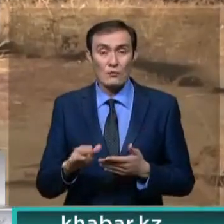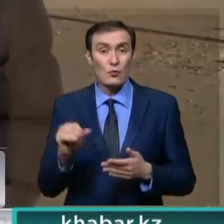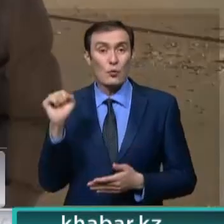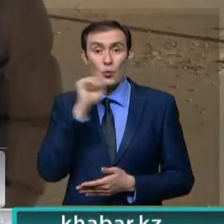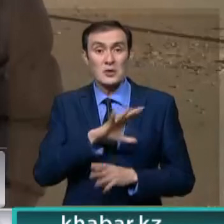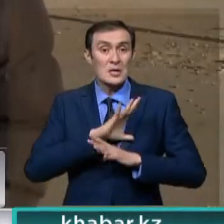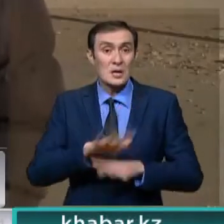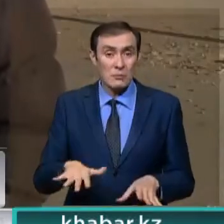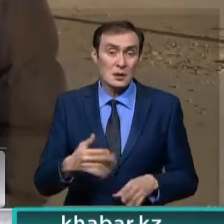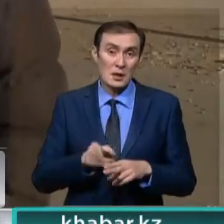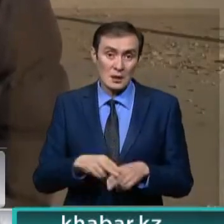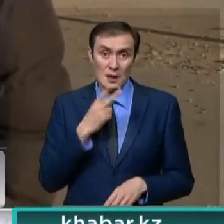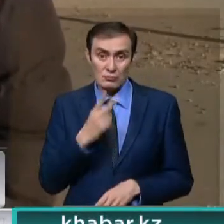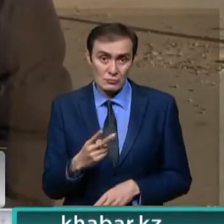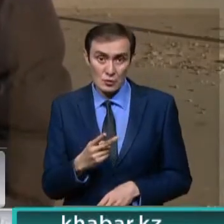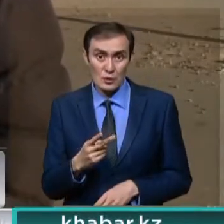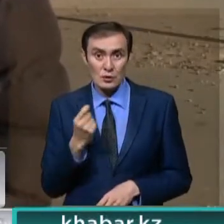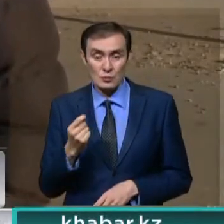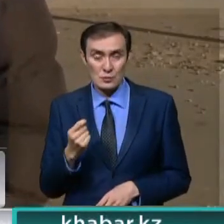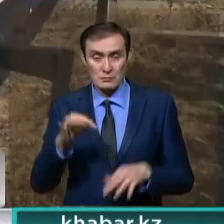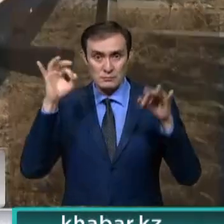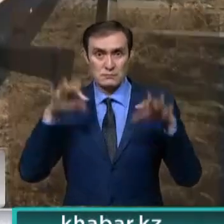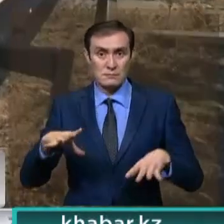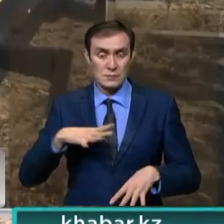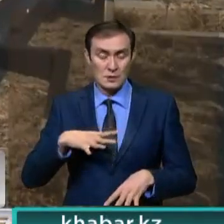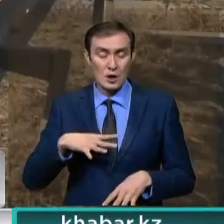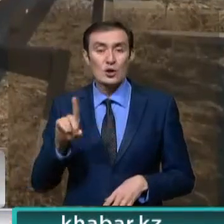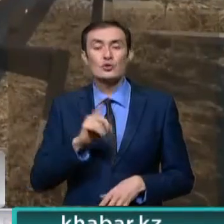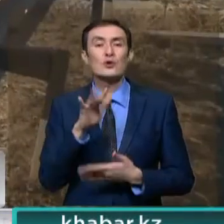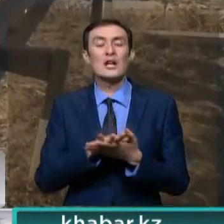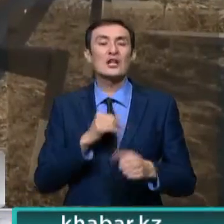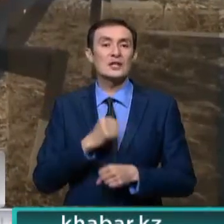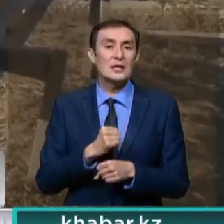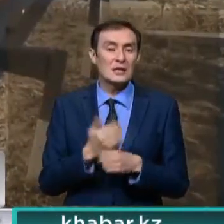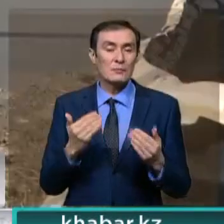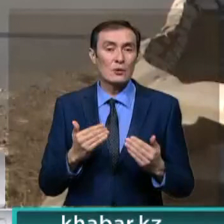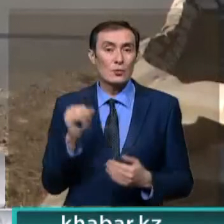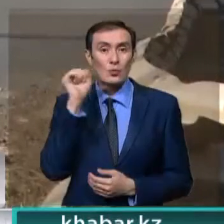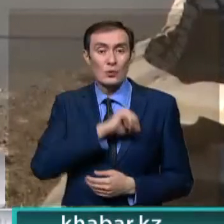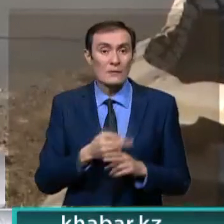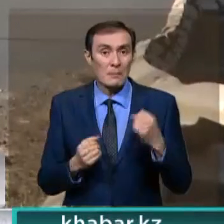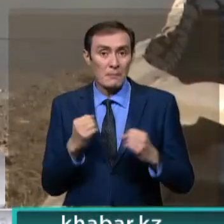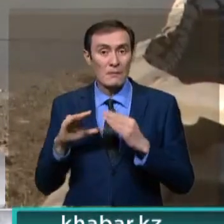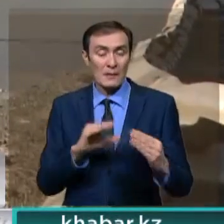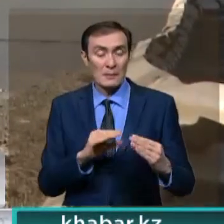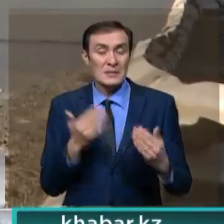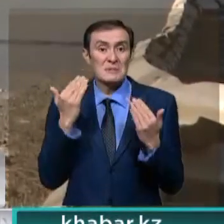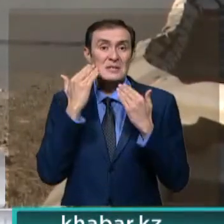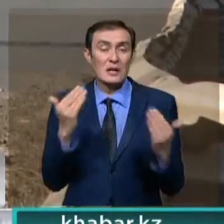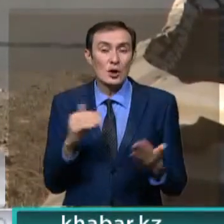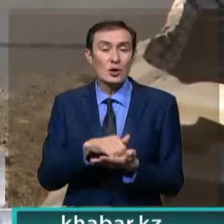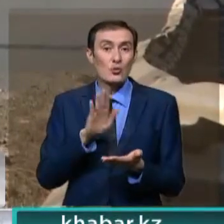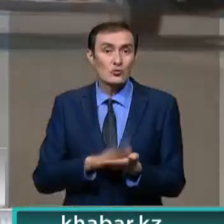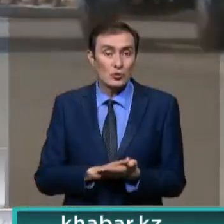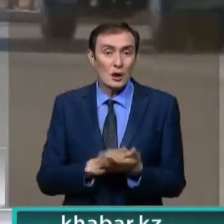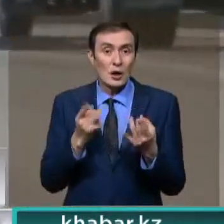угоне. Поэтому меня этот факт немного шокировал, если честно. Что делать дальше, учитывая угнанную собственность, парень пока не знает. Поставить на учет